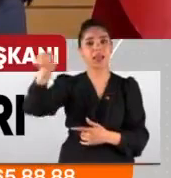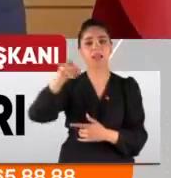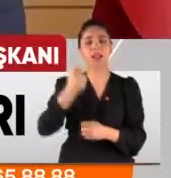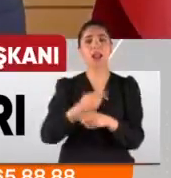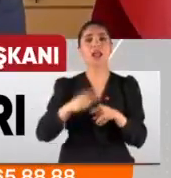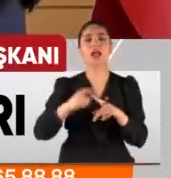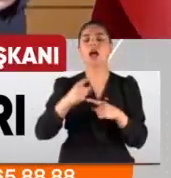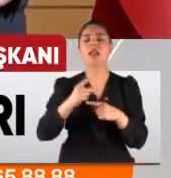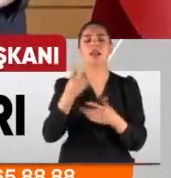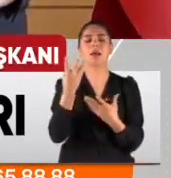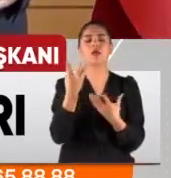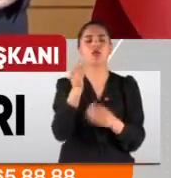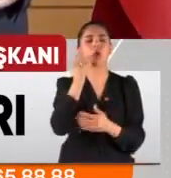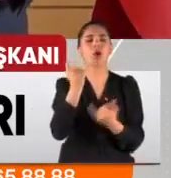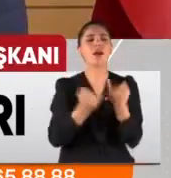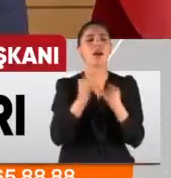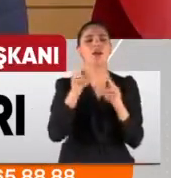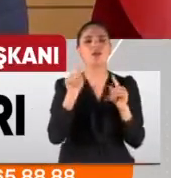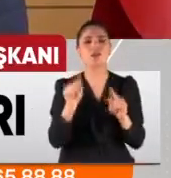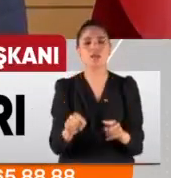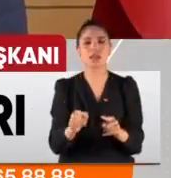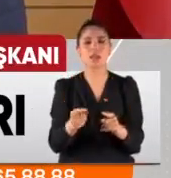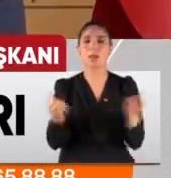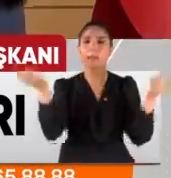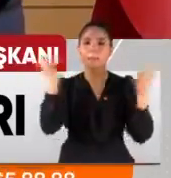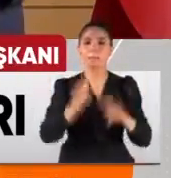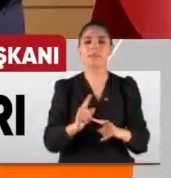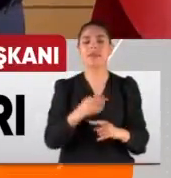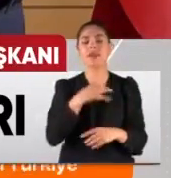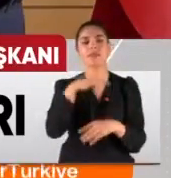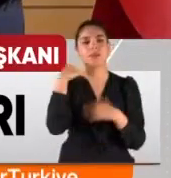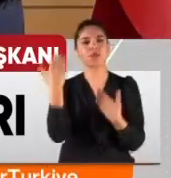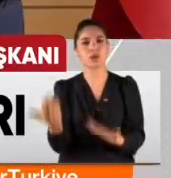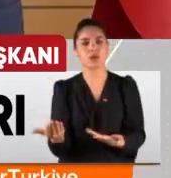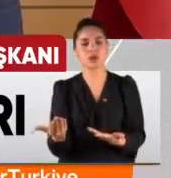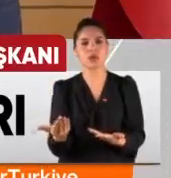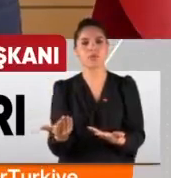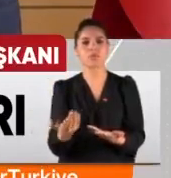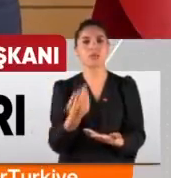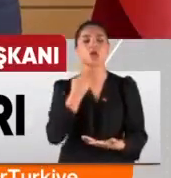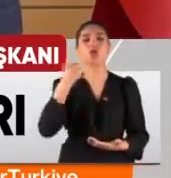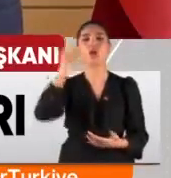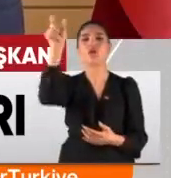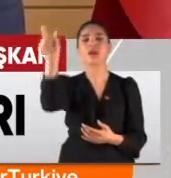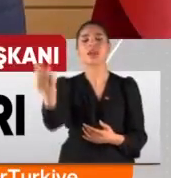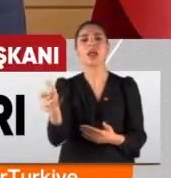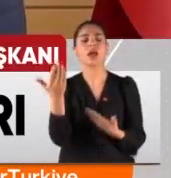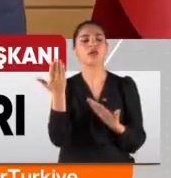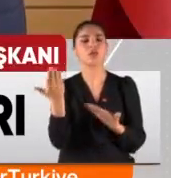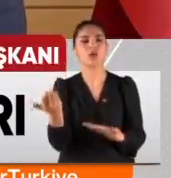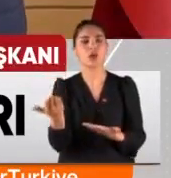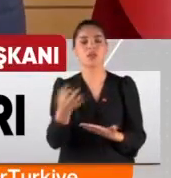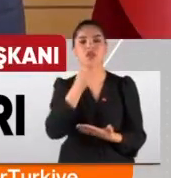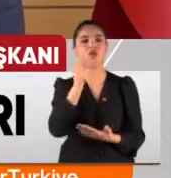gazi olan binlerce kardeşimizle birlikte tekraren şükranlarımı sunuyorum. Cumhurbaşkanımız Sayın Recep Tayyip